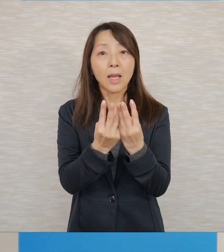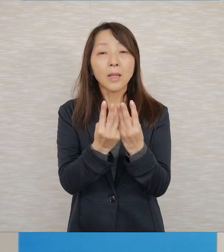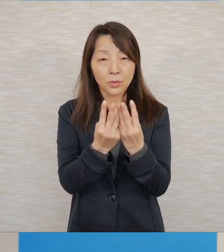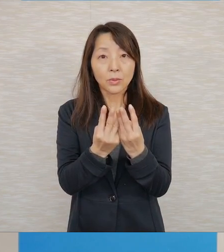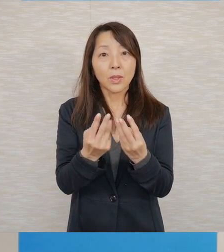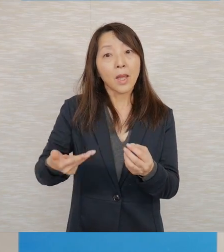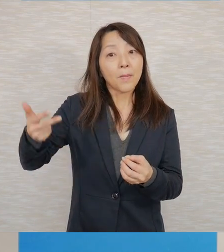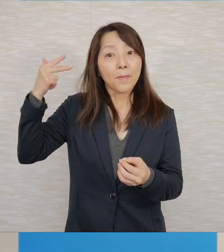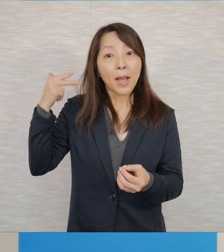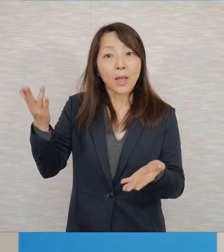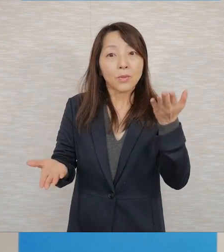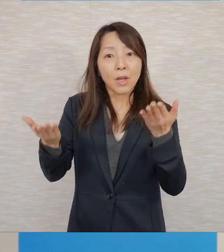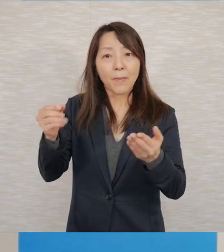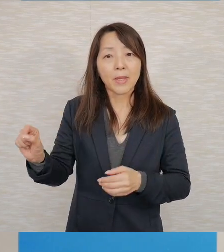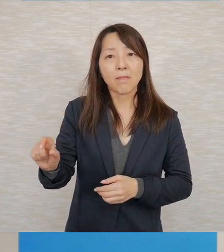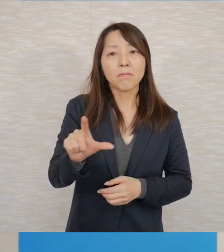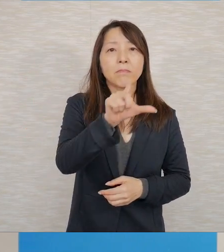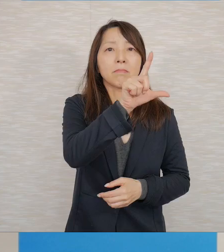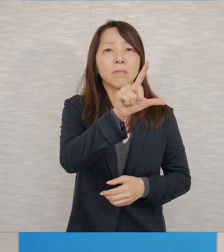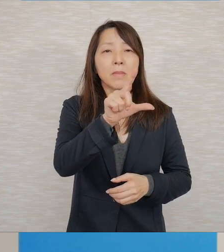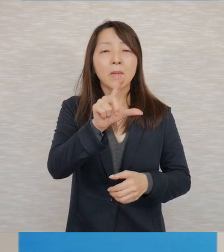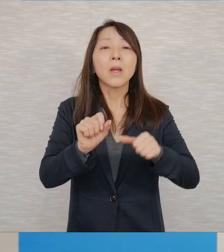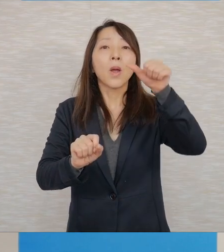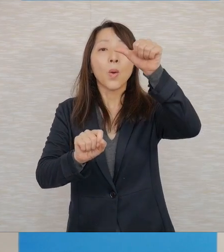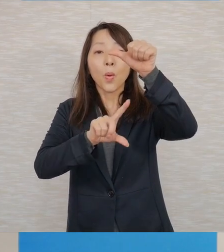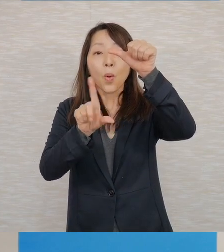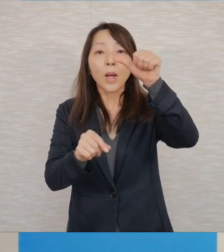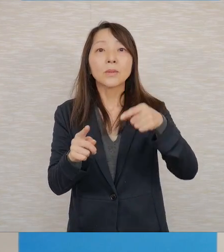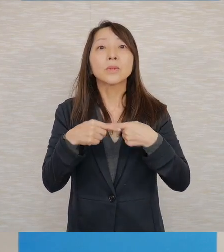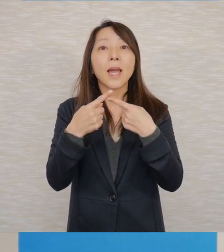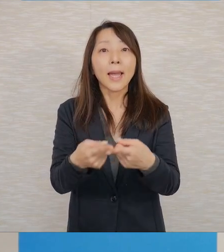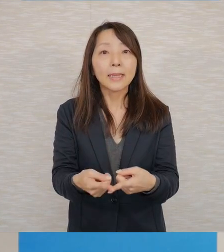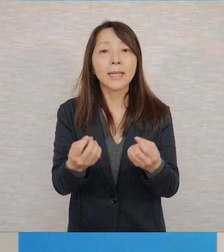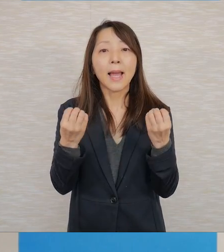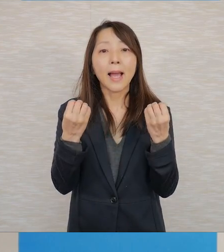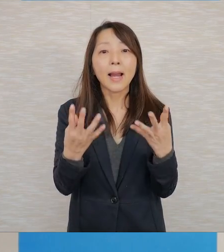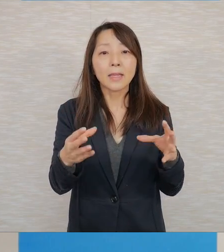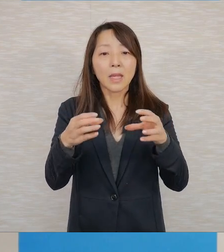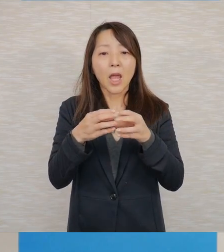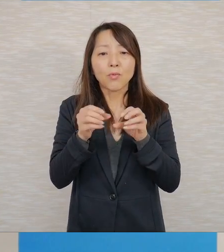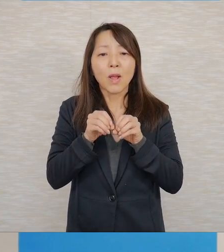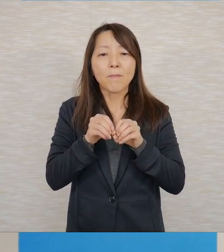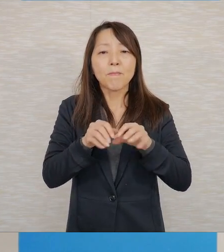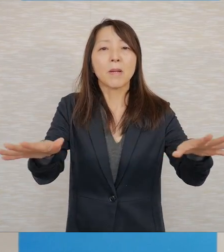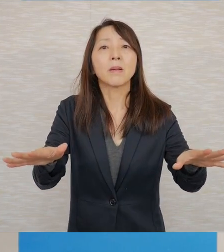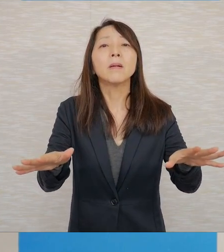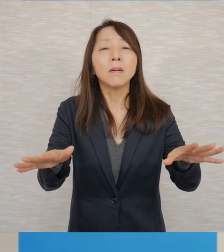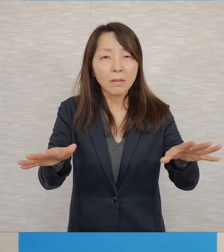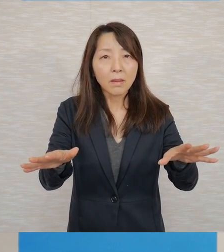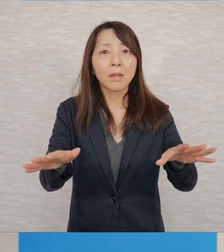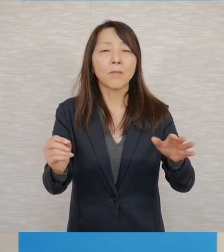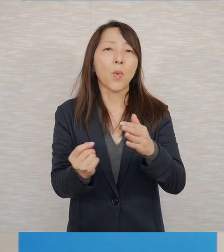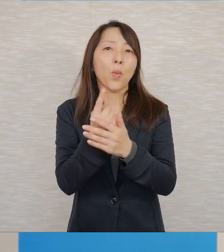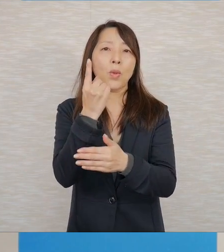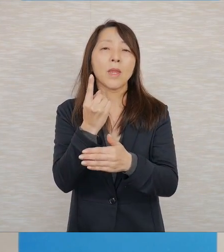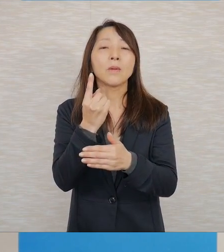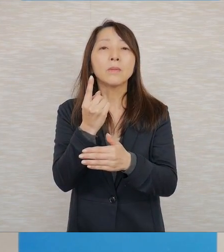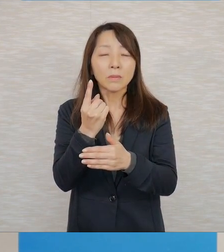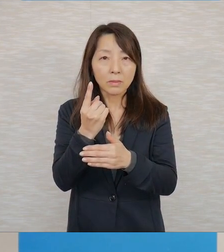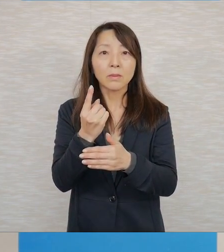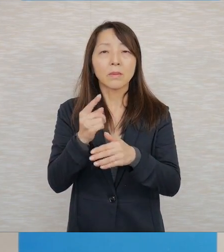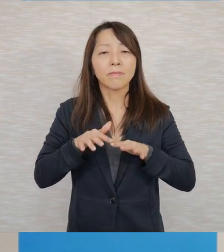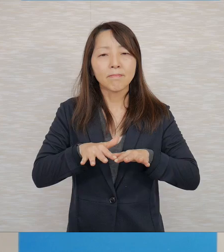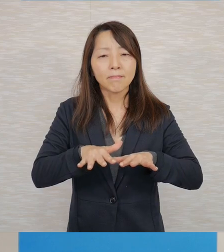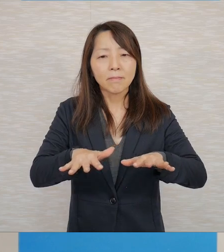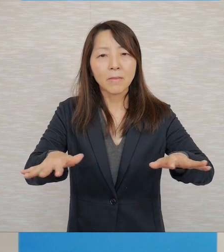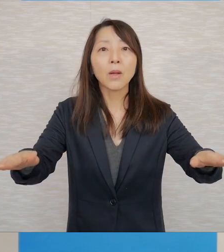5月に入り、新たなクラスターも発生するなど、感染が拡大をしております。市民の皆様